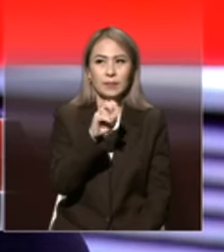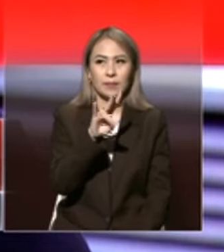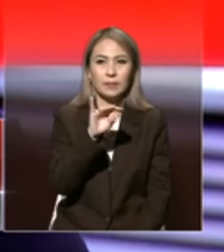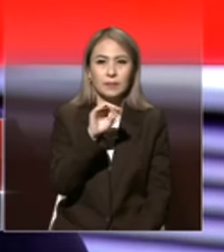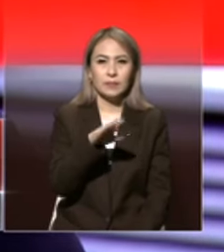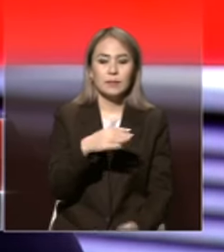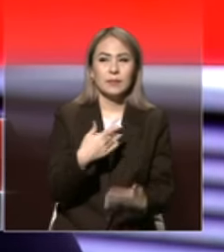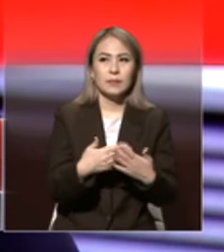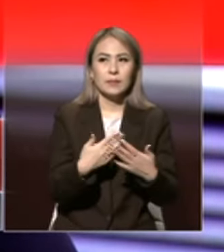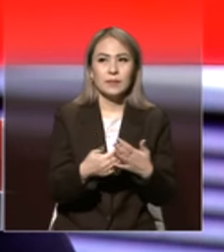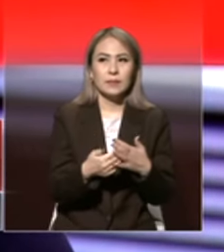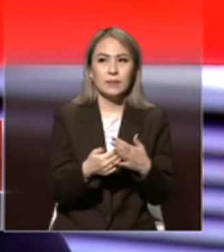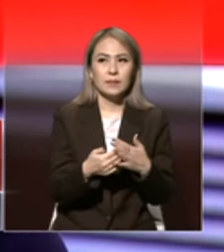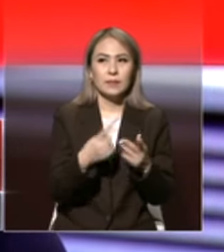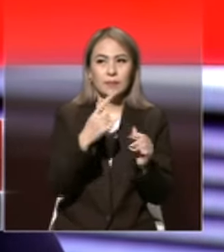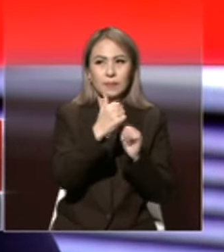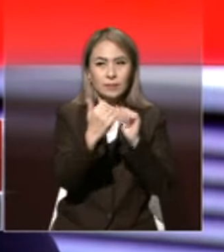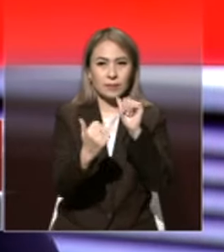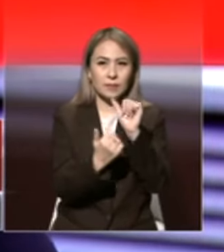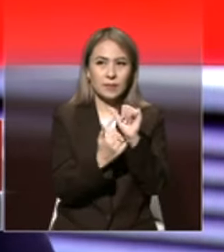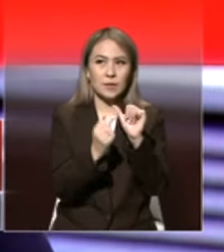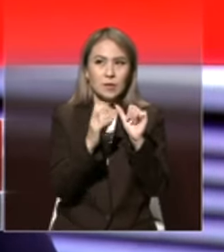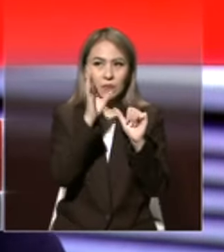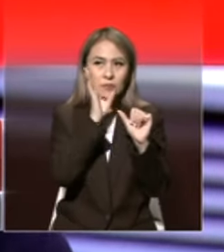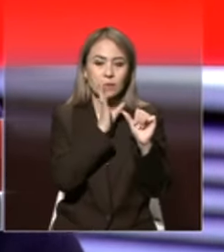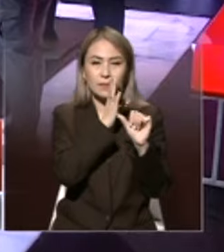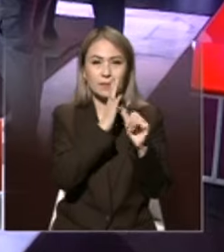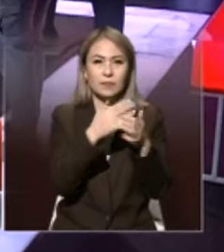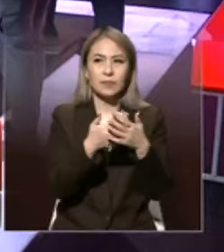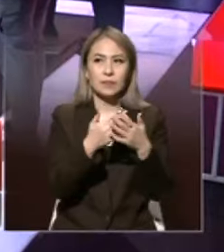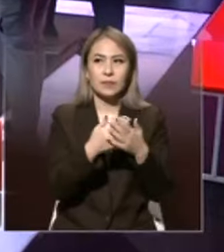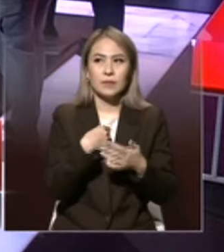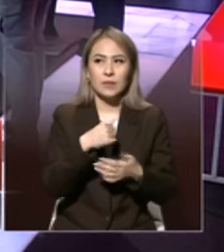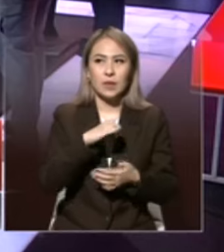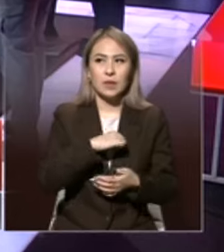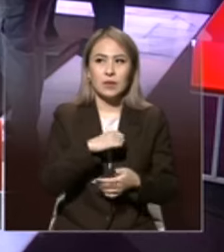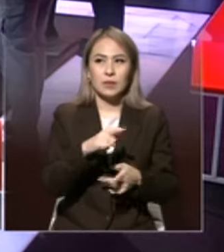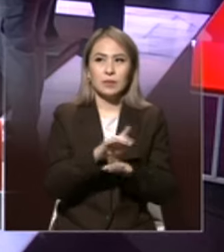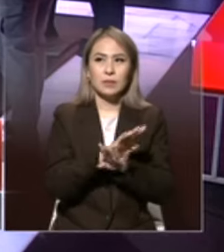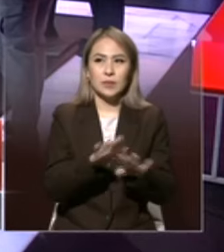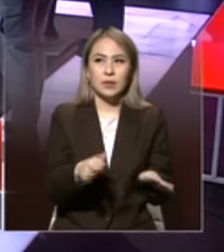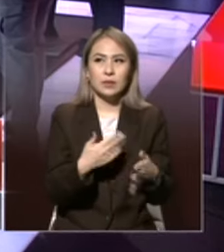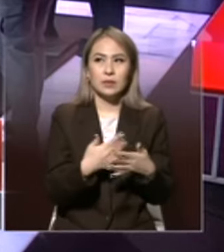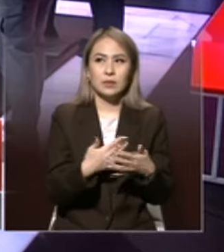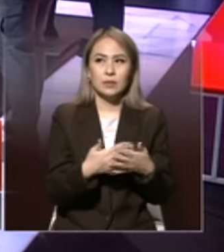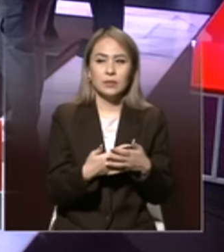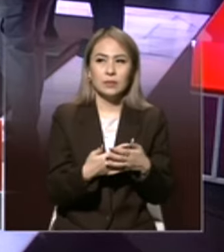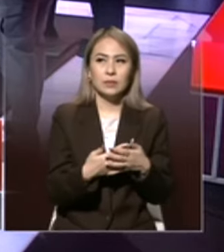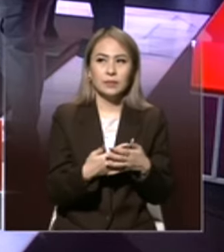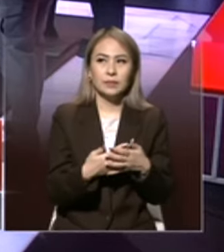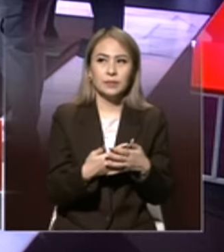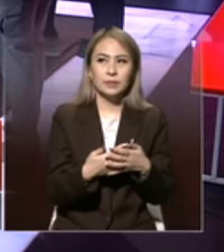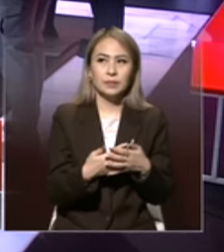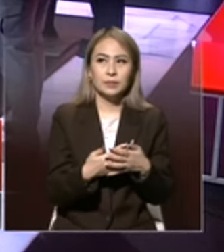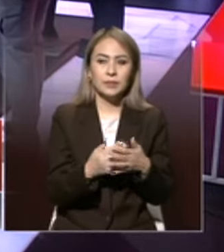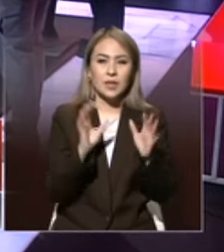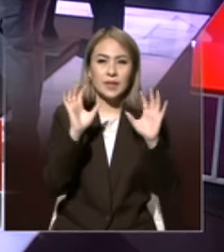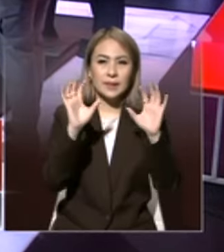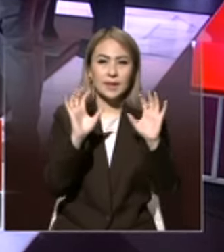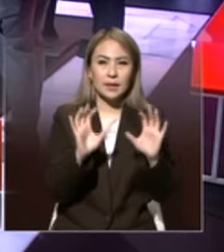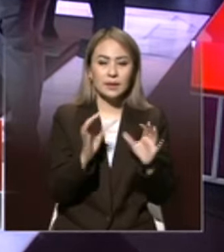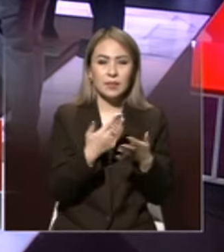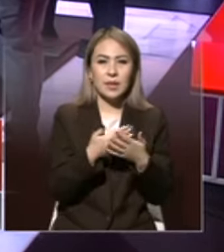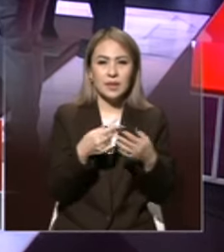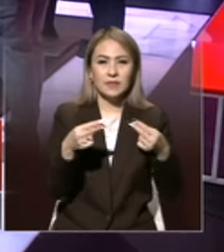Бұл жерде қараңыз. Бір сәт әйел төмен тұру керек деген мәселе ма? Ашып берсеңізші, ашып берсеңіз. Заңгер маман емес шығарсыз. Бұл жерде былай, бізде заңнамадағы